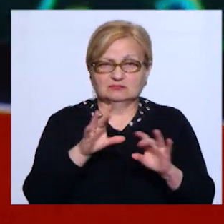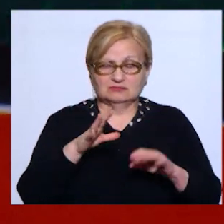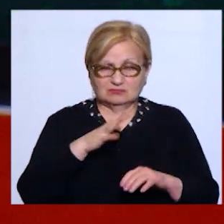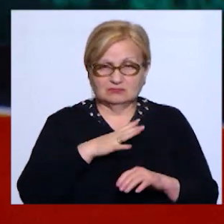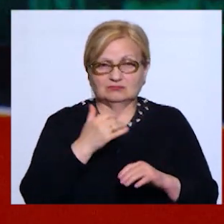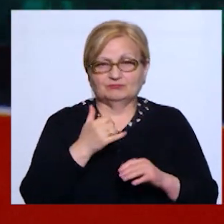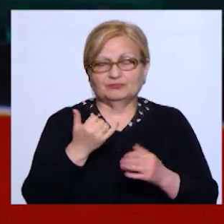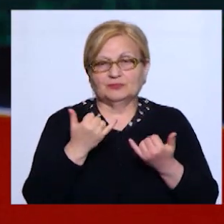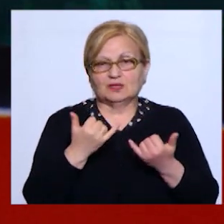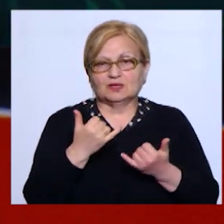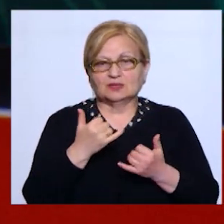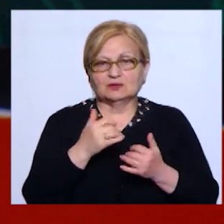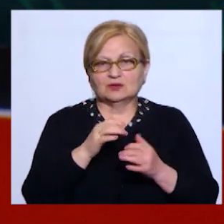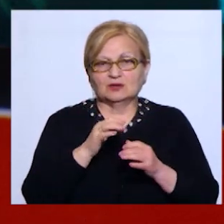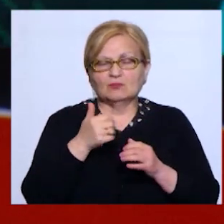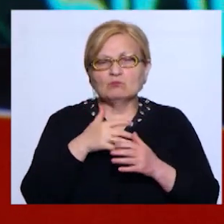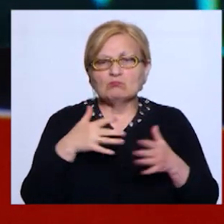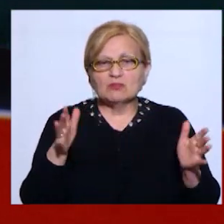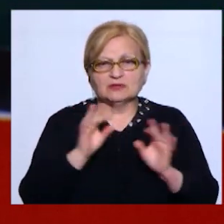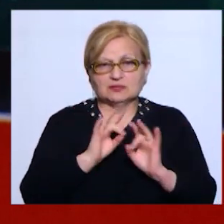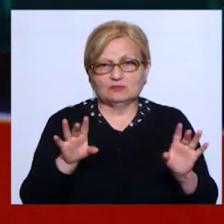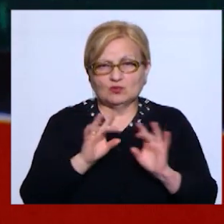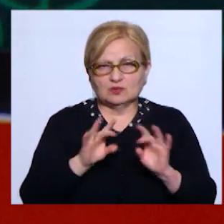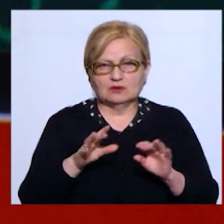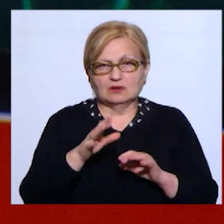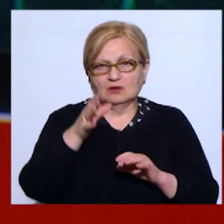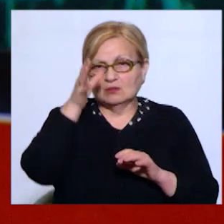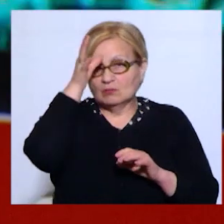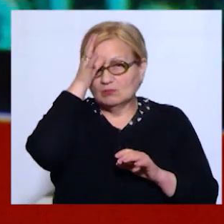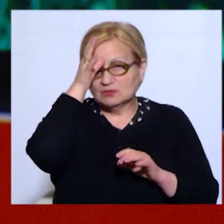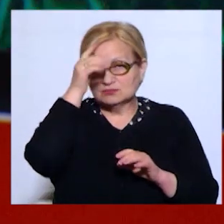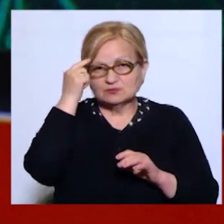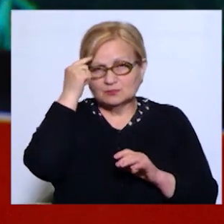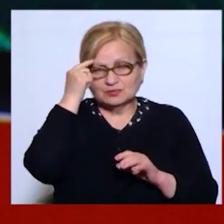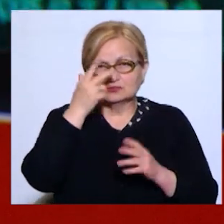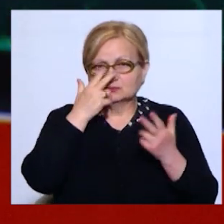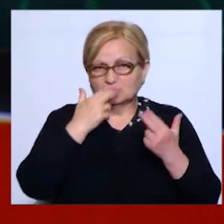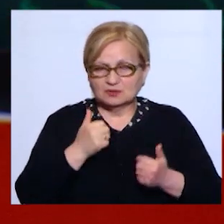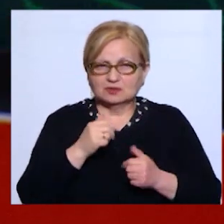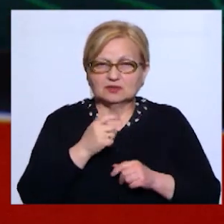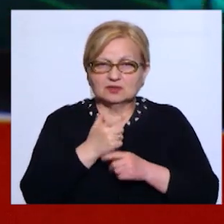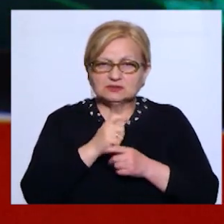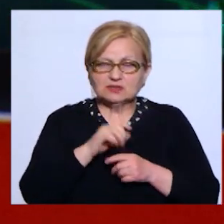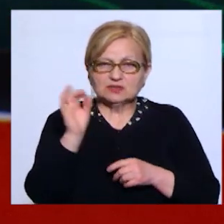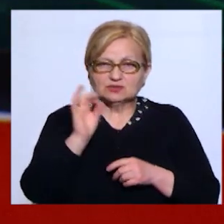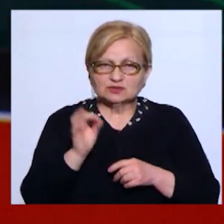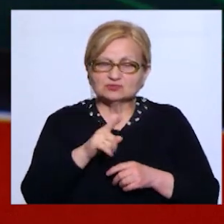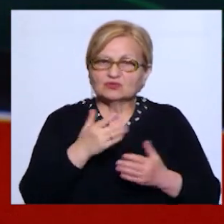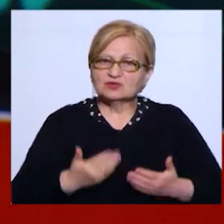საუბარი და მინდა სტატისტიკაზე ის უფრო მეტი გაგაგებინოთ, მეცნიერულ ფიქს მიგაჩვიოთ, იმიტომ რომ ძალიან ხშირად